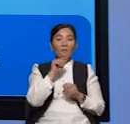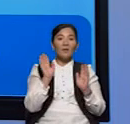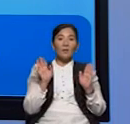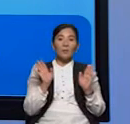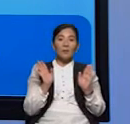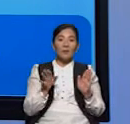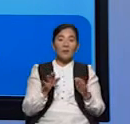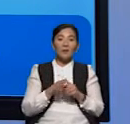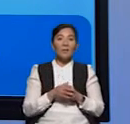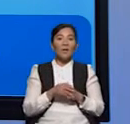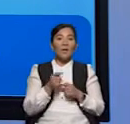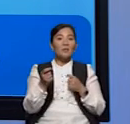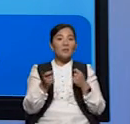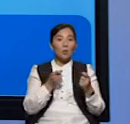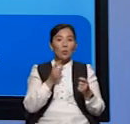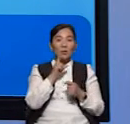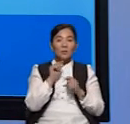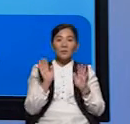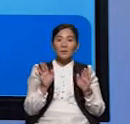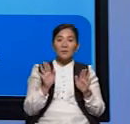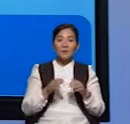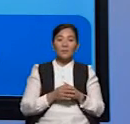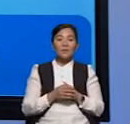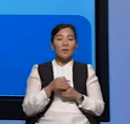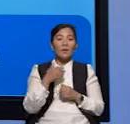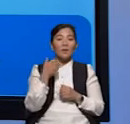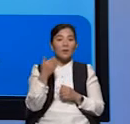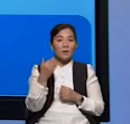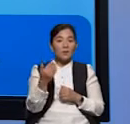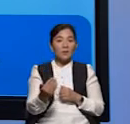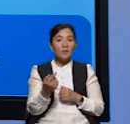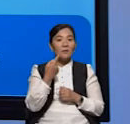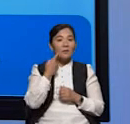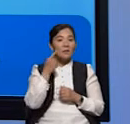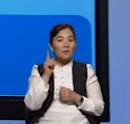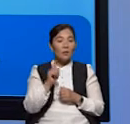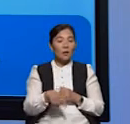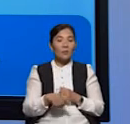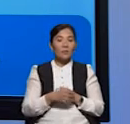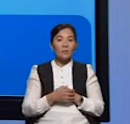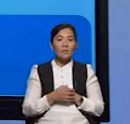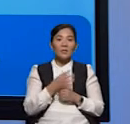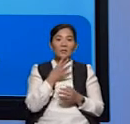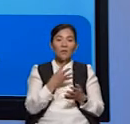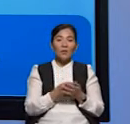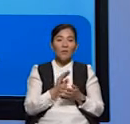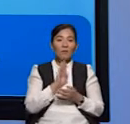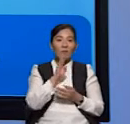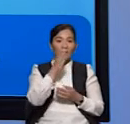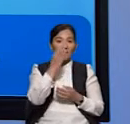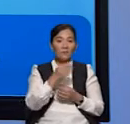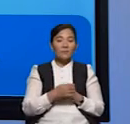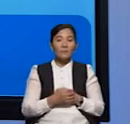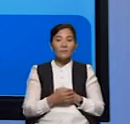Воробьи – осторожные птицы. Они знают своего